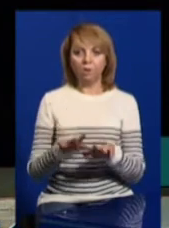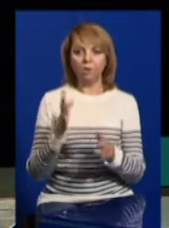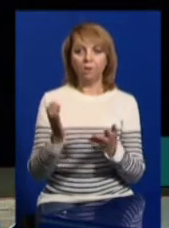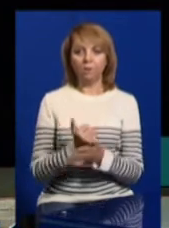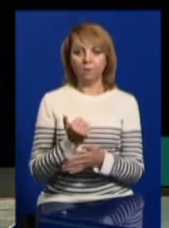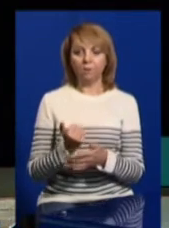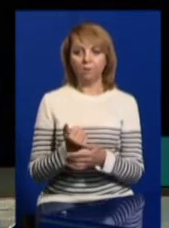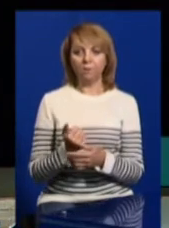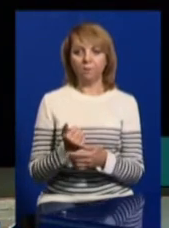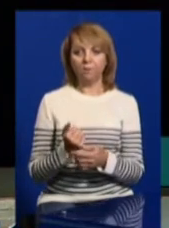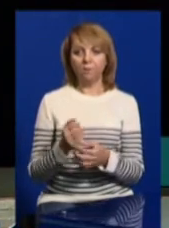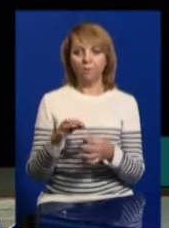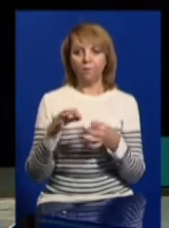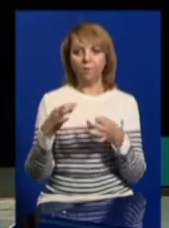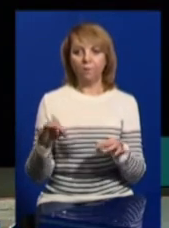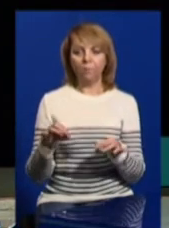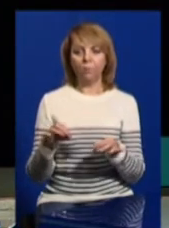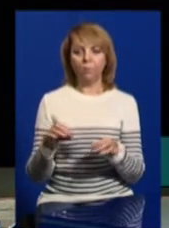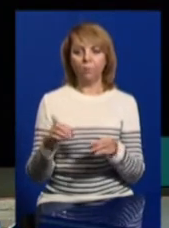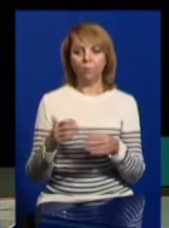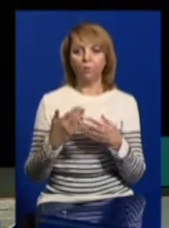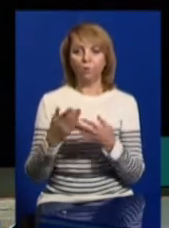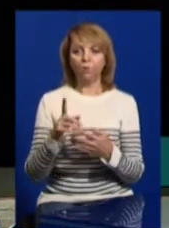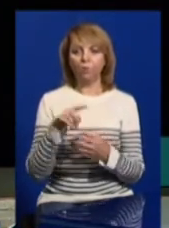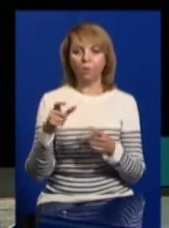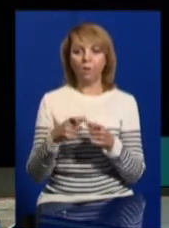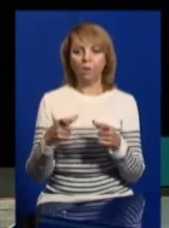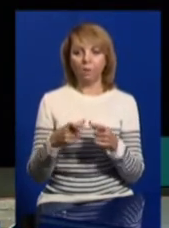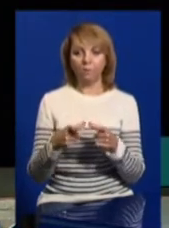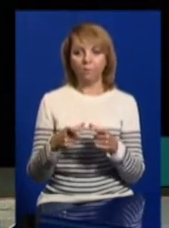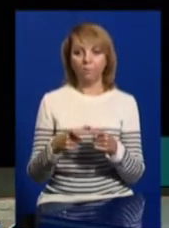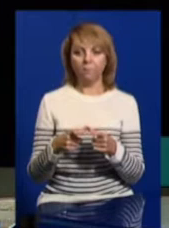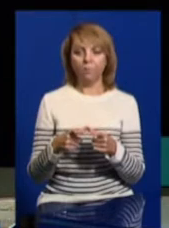в вільному доступі номер картки, бо